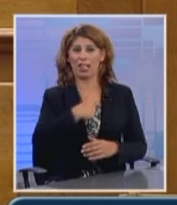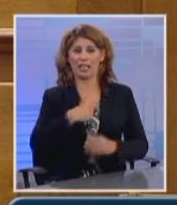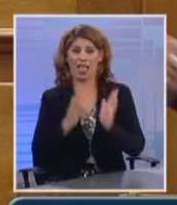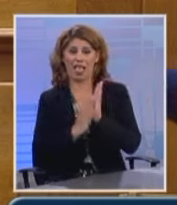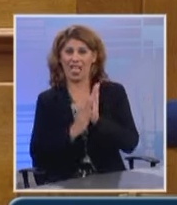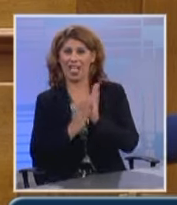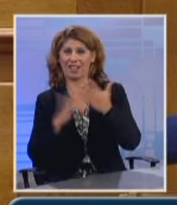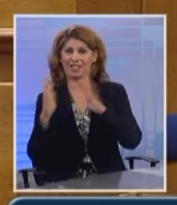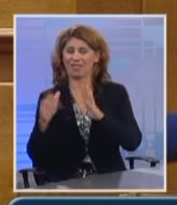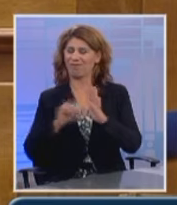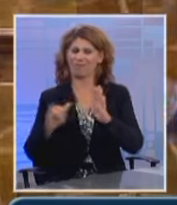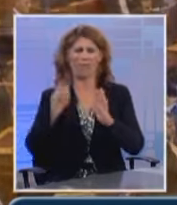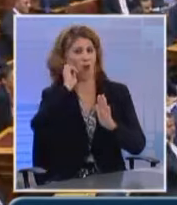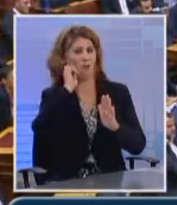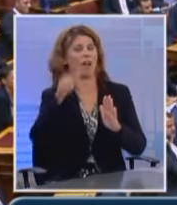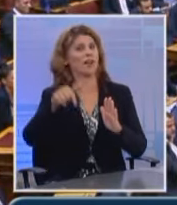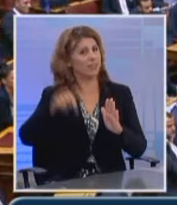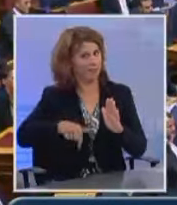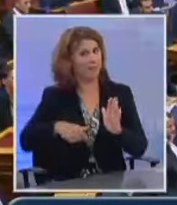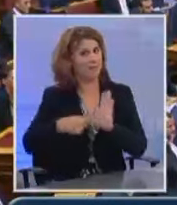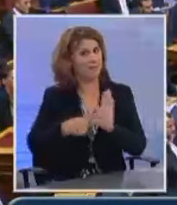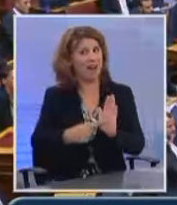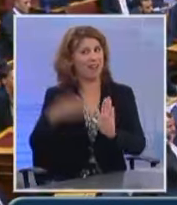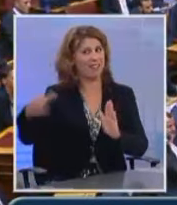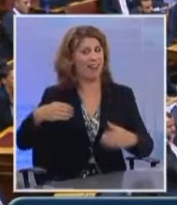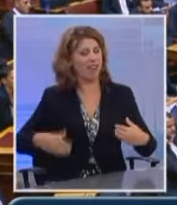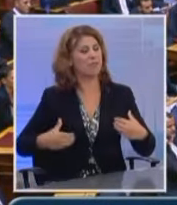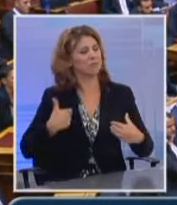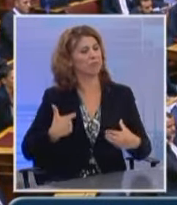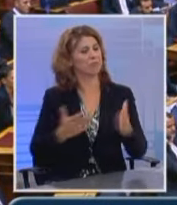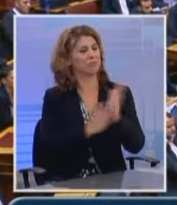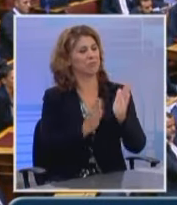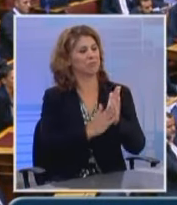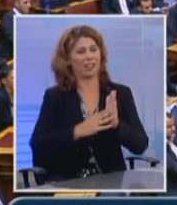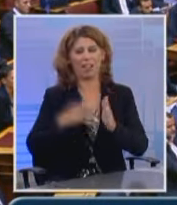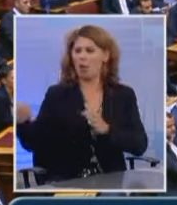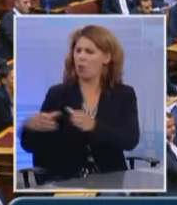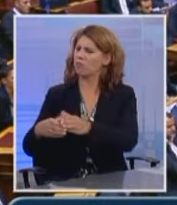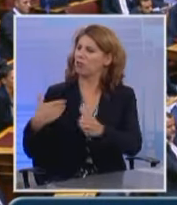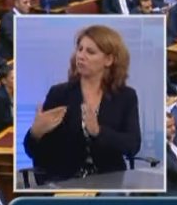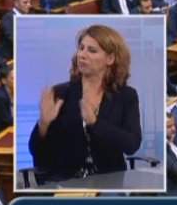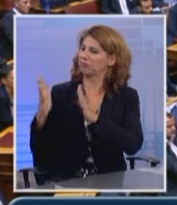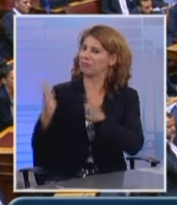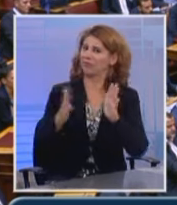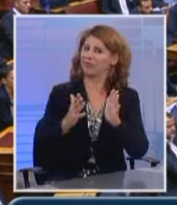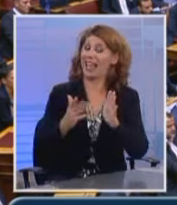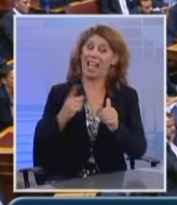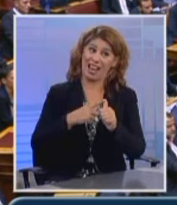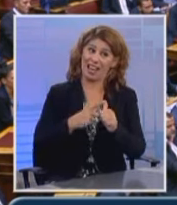άλλον όταν ανακοινώνονται τα ονόματά τους. Σήμερα με την παρουσία σας το κάναμε. Αλλά είναι ιδιαίτερη για ένα ακόμα